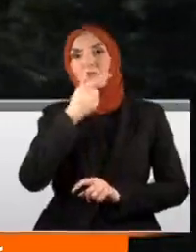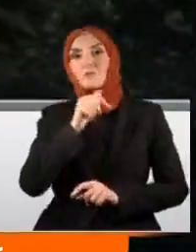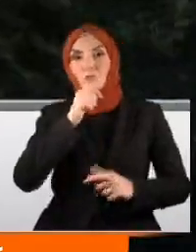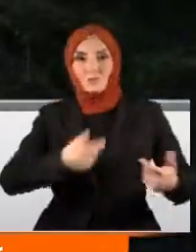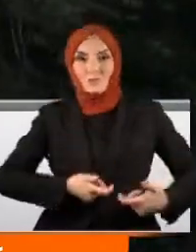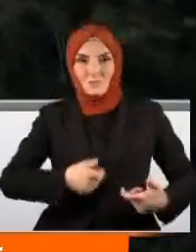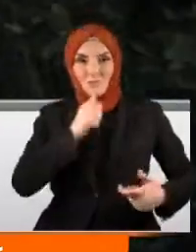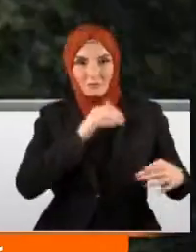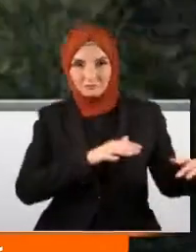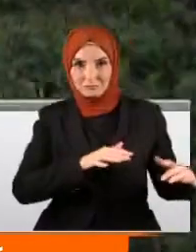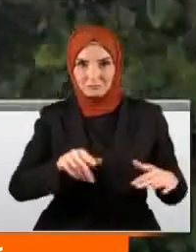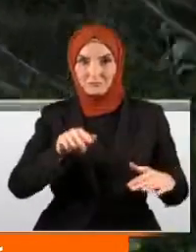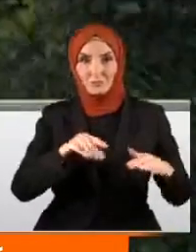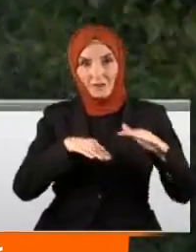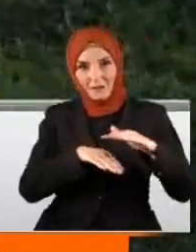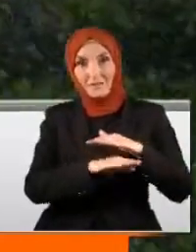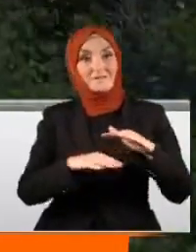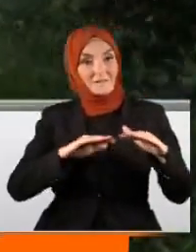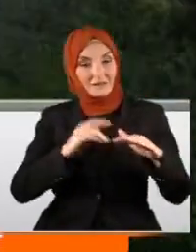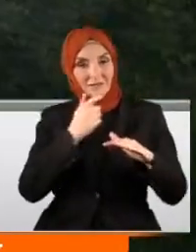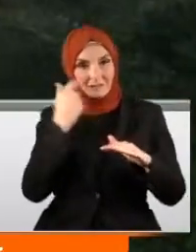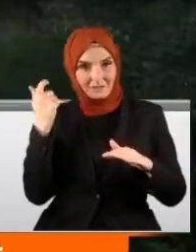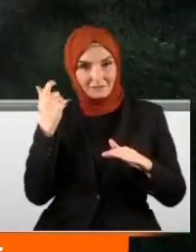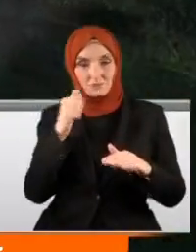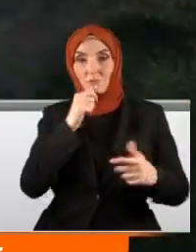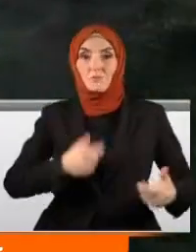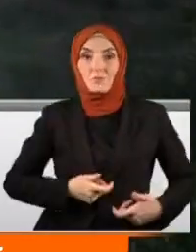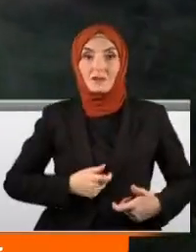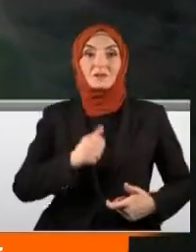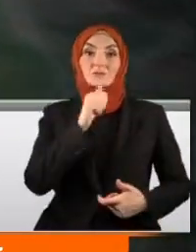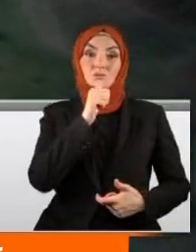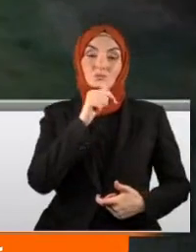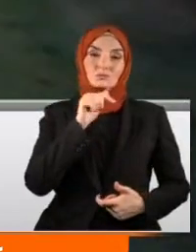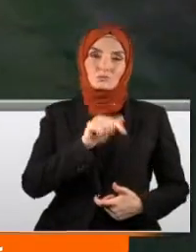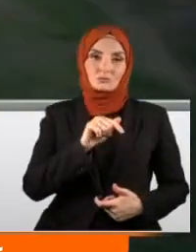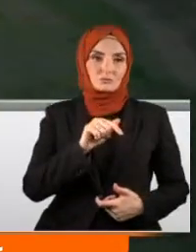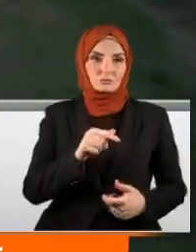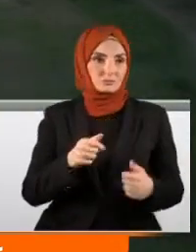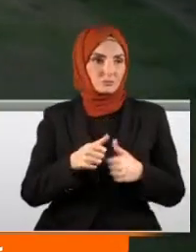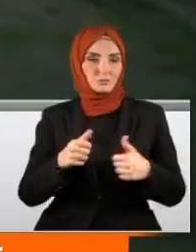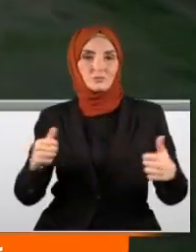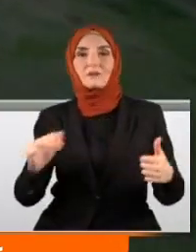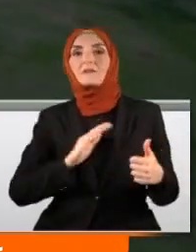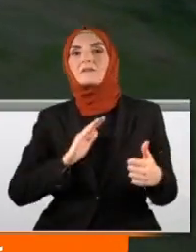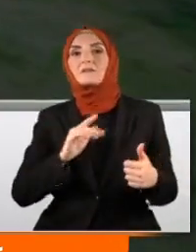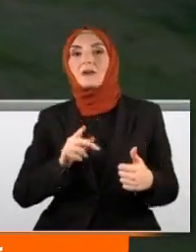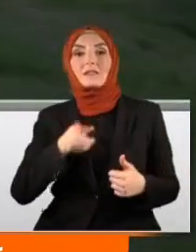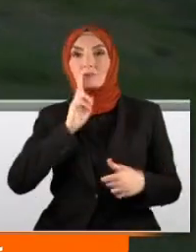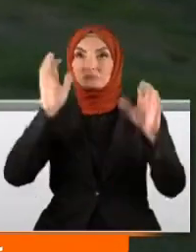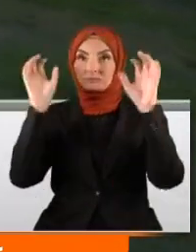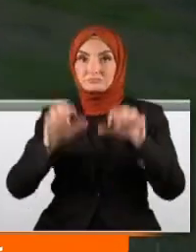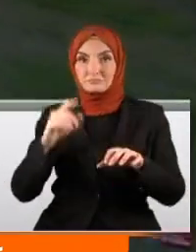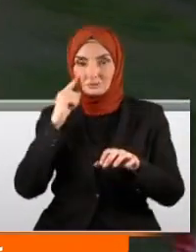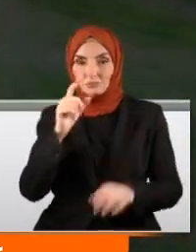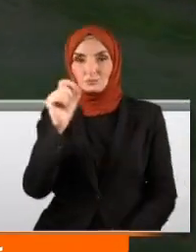kemerleri barajdan oldukça uzak kaldı. Barajın suyu bu noktadan uzaklaşmaya devam ediyor. Son yağışla beraber %16 olan doluluk